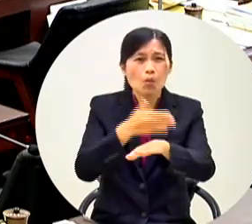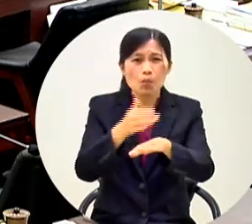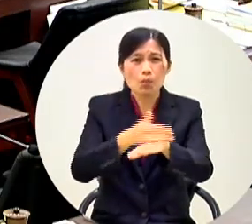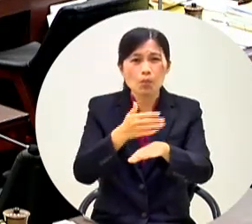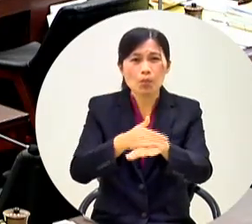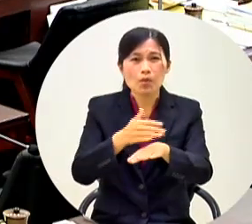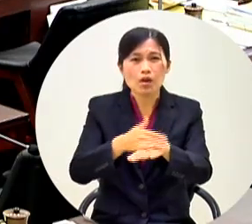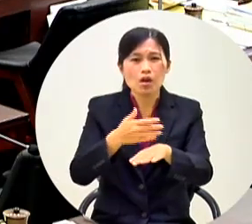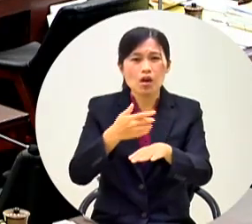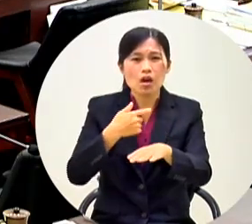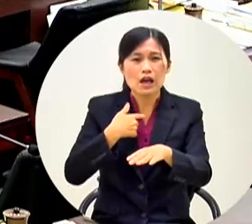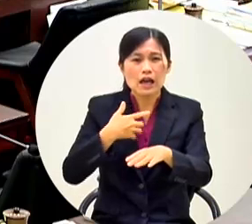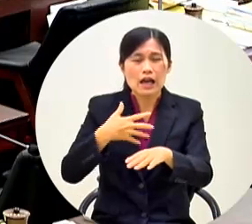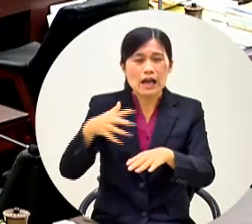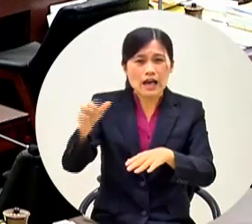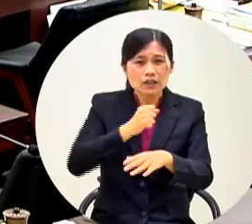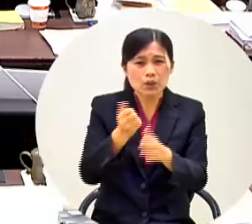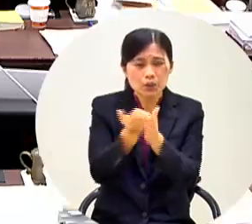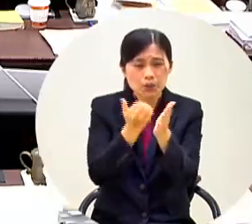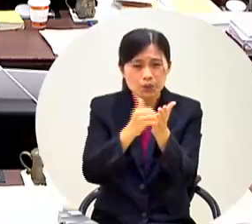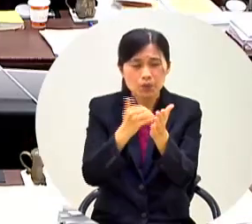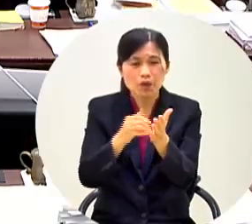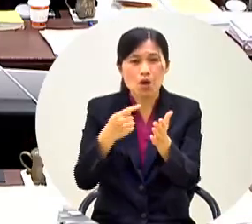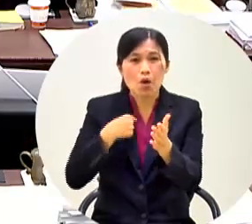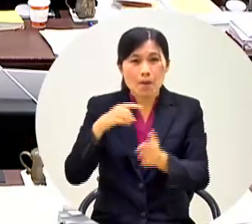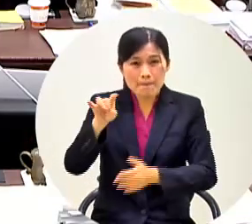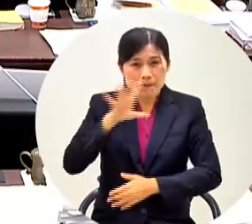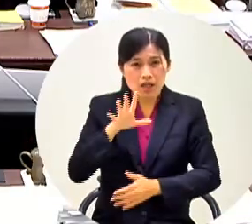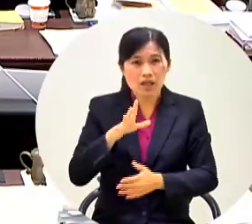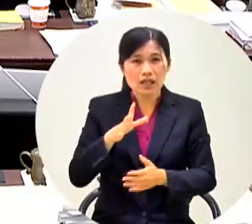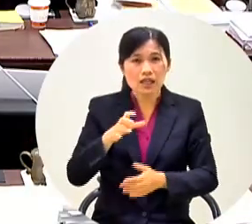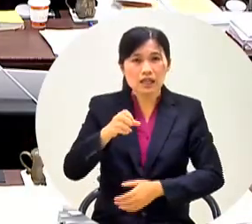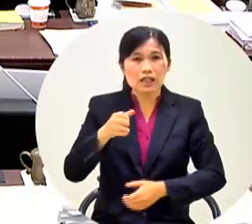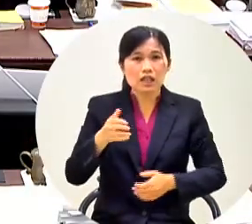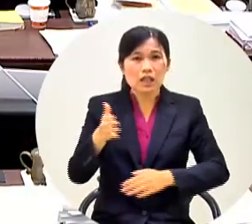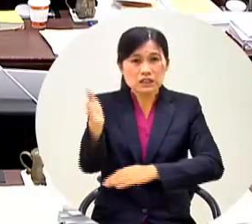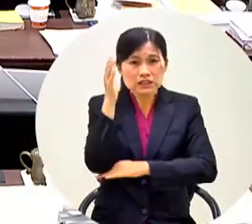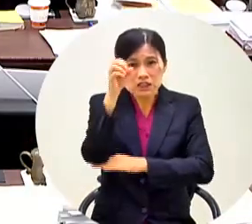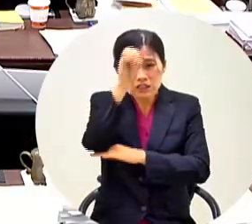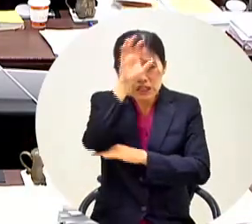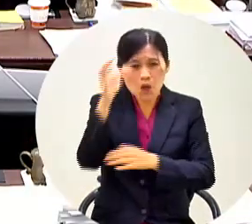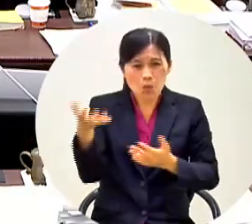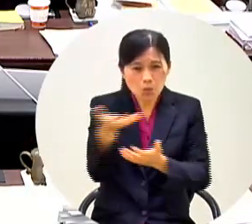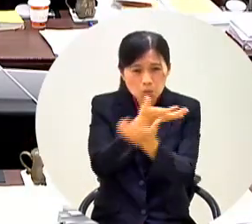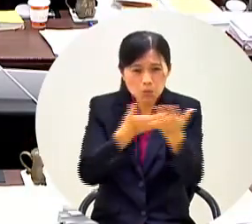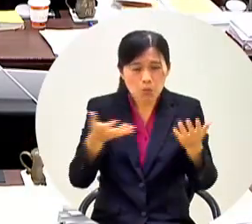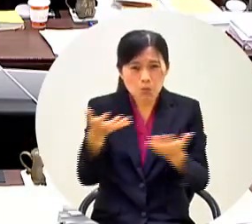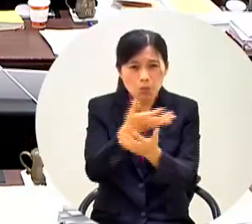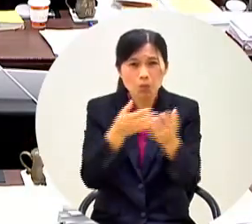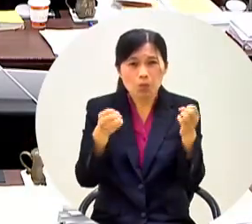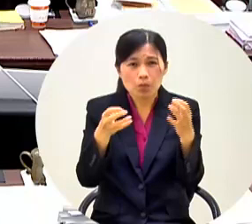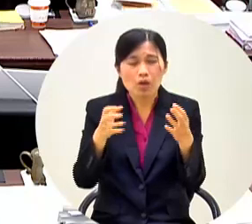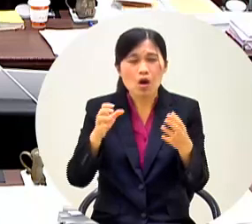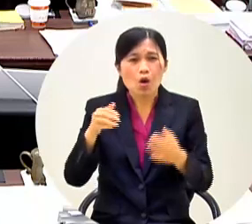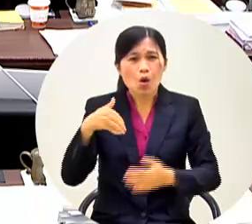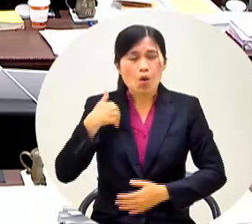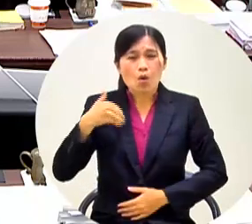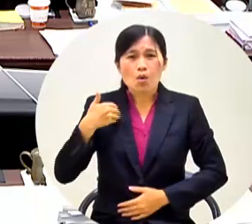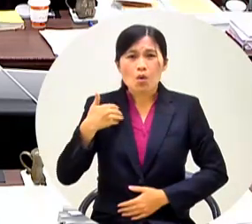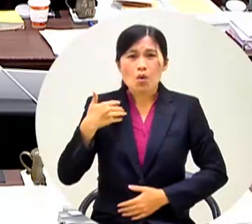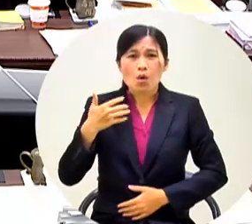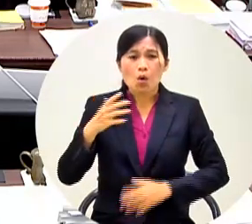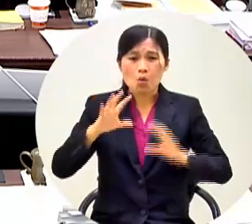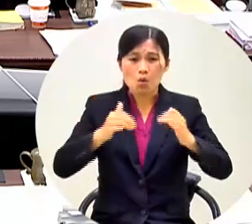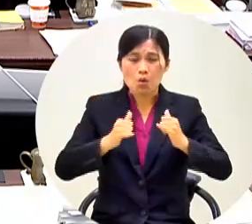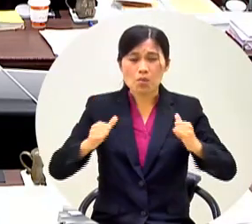都透过政党协商。但是我不知道国民党团执政之后多数之后会